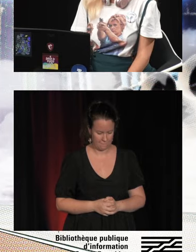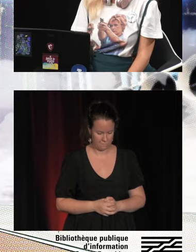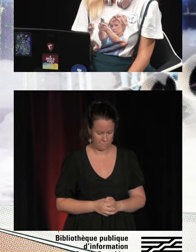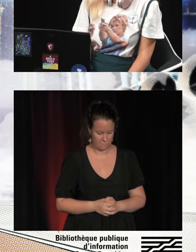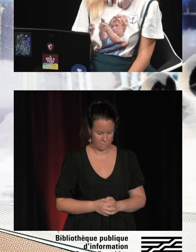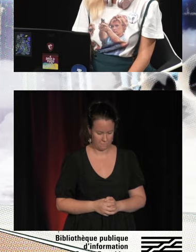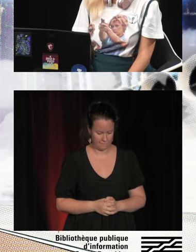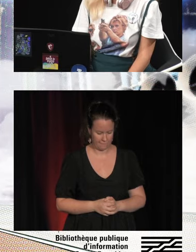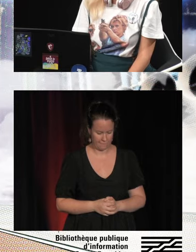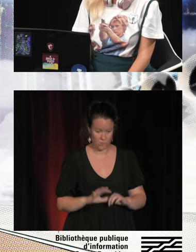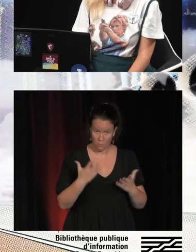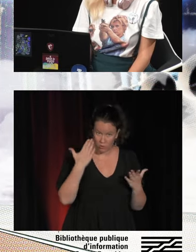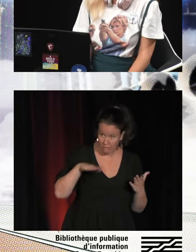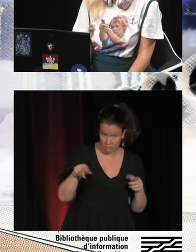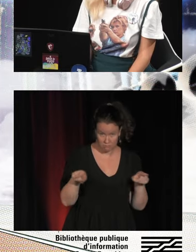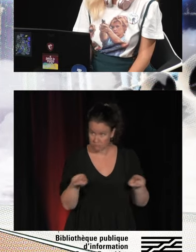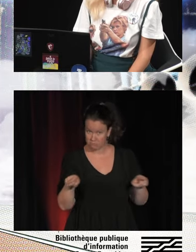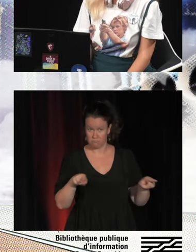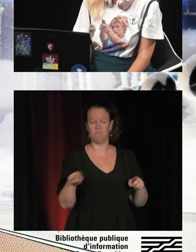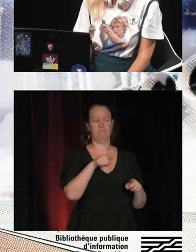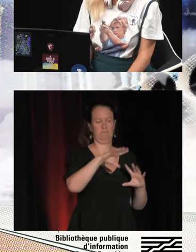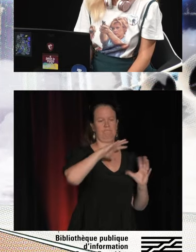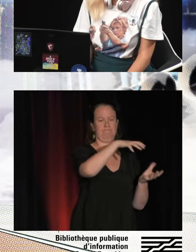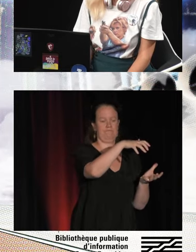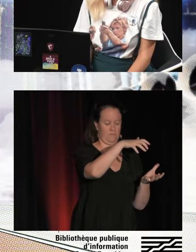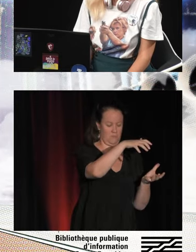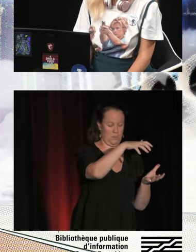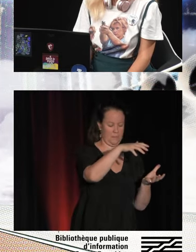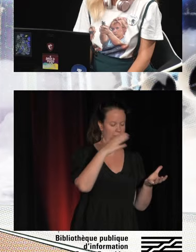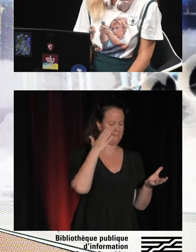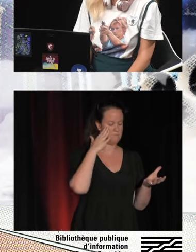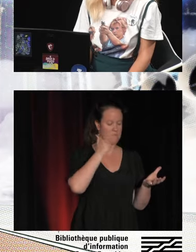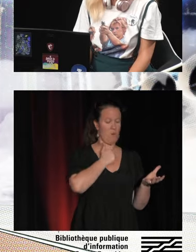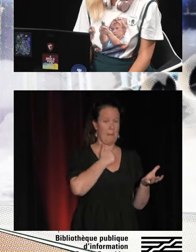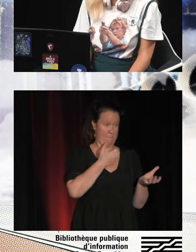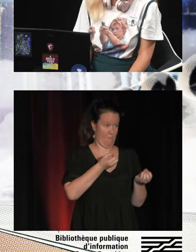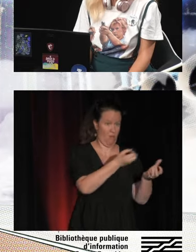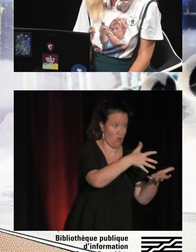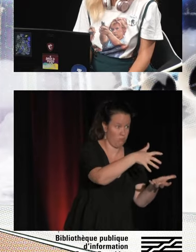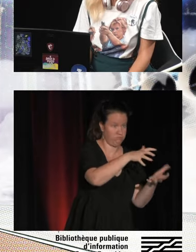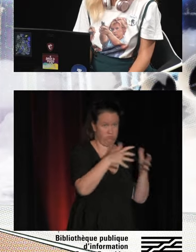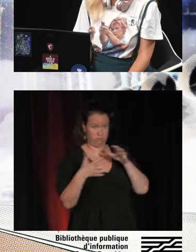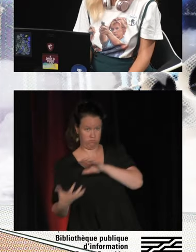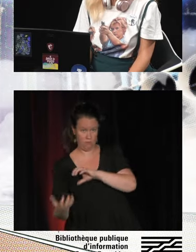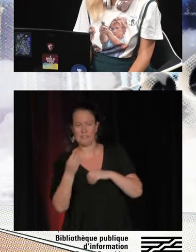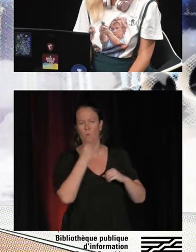Quelle est la différence ? Eh bien, celles qui sont gentilles, c'est celles dont vous déclenchez le mouvement.